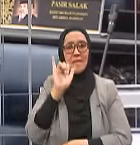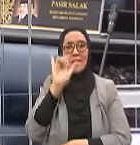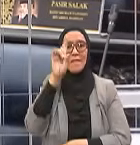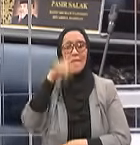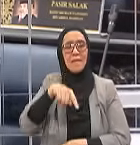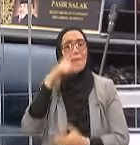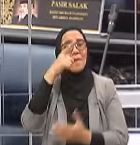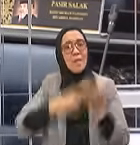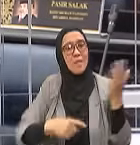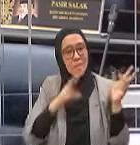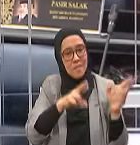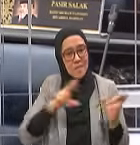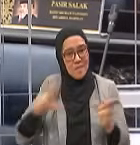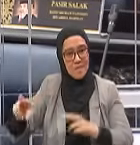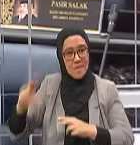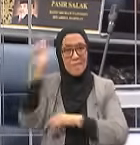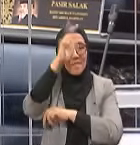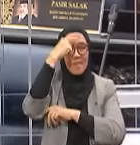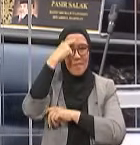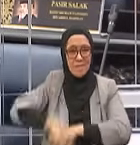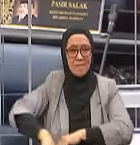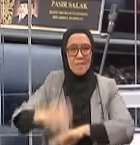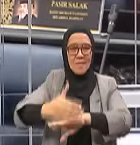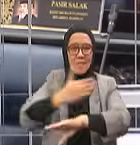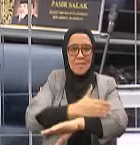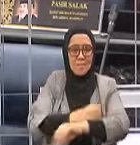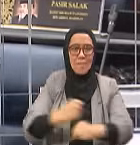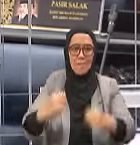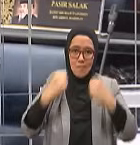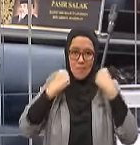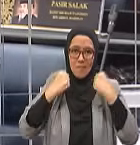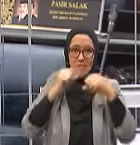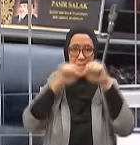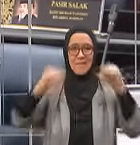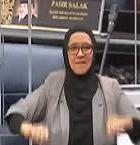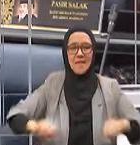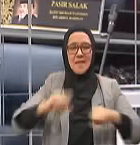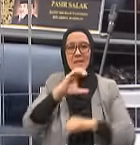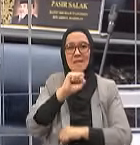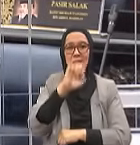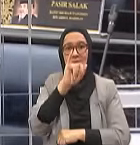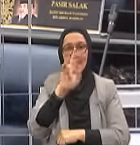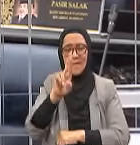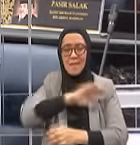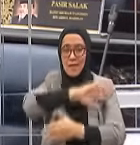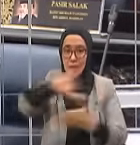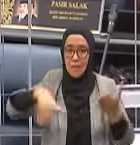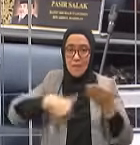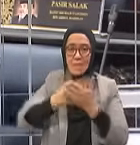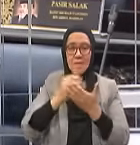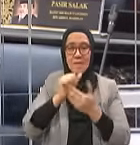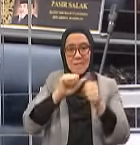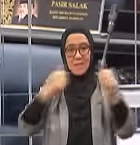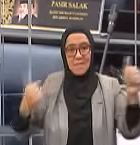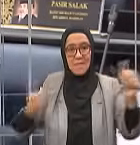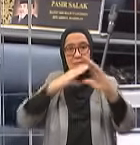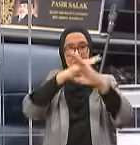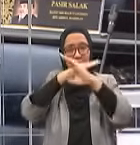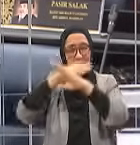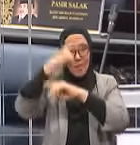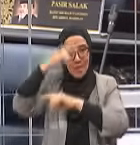memperkukuhkan aspek keselamatan saibo yang lebih menyeluruh selain perlindungan terhadap data lintas yang padat